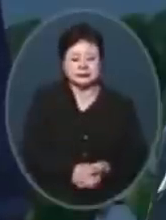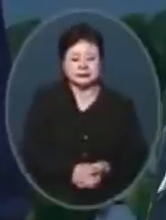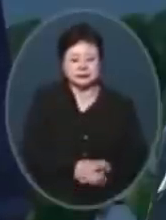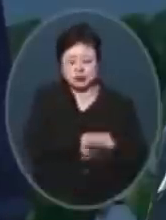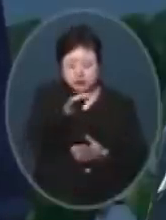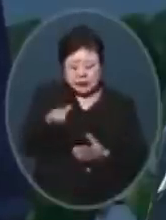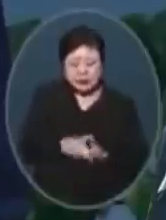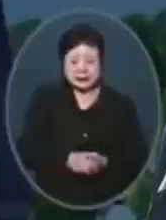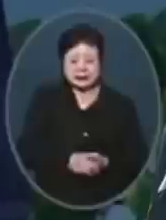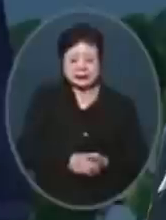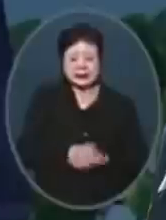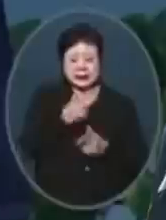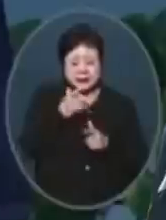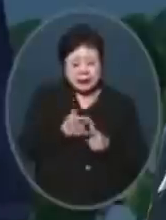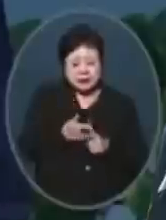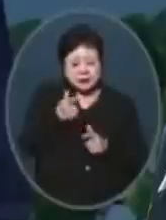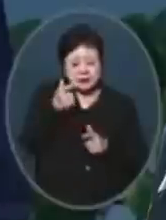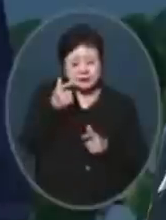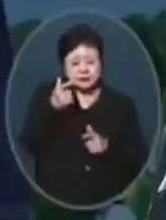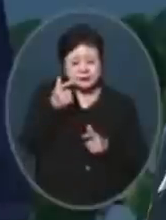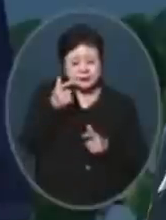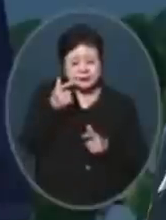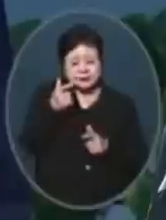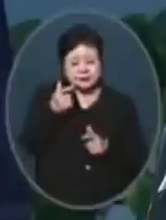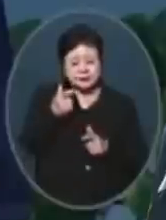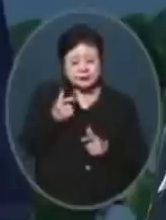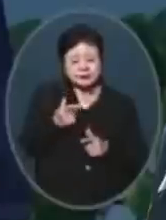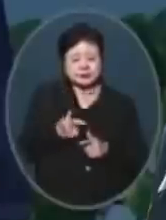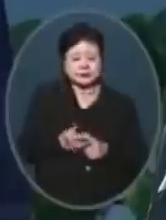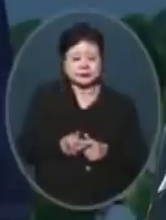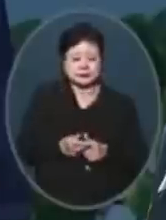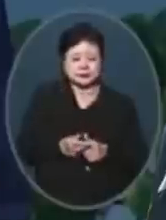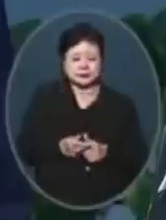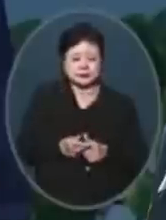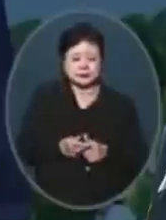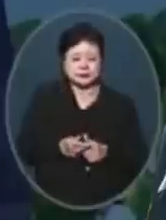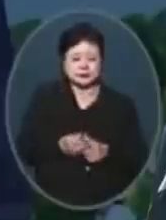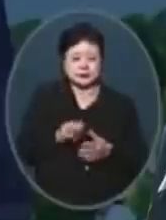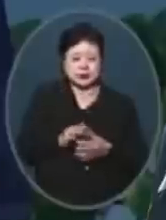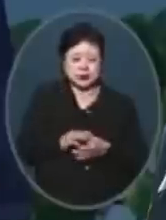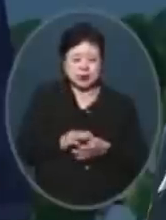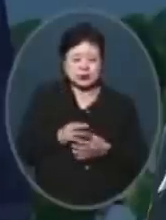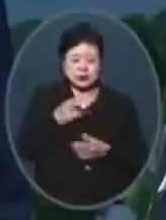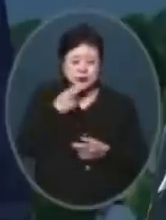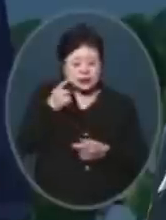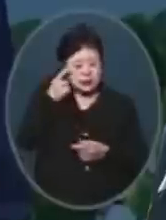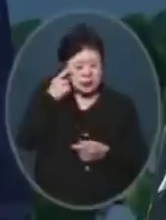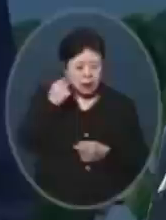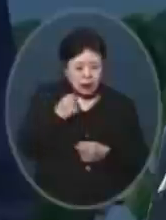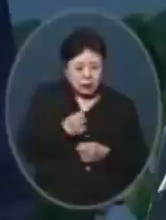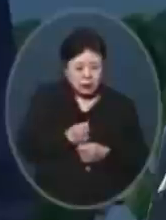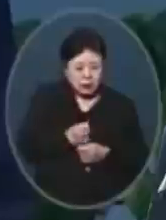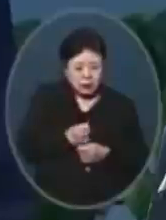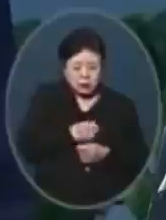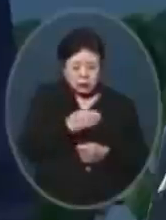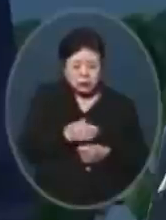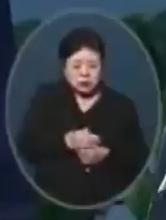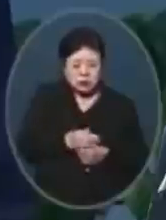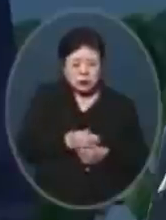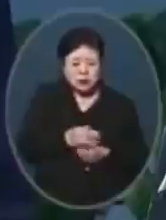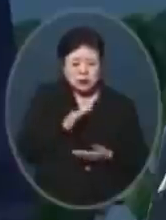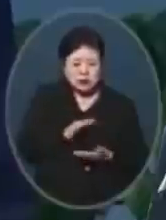우리가 예수님이 너무 무관심하다고 생각하고 우리를